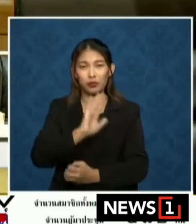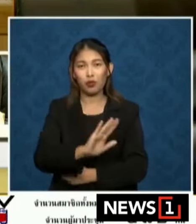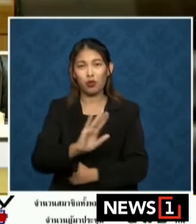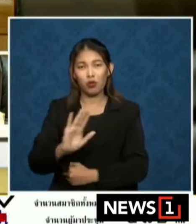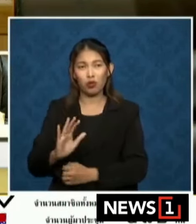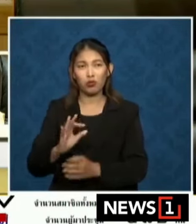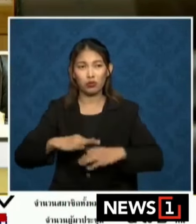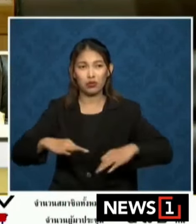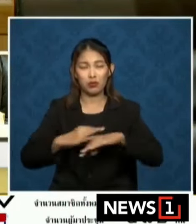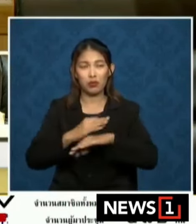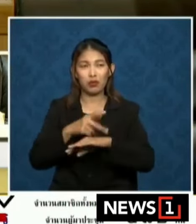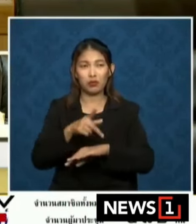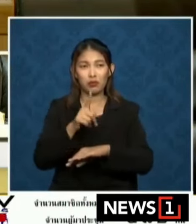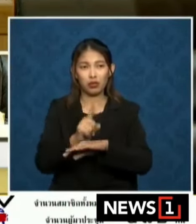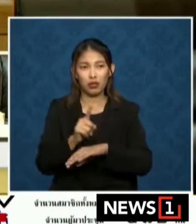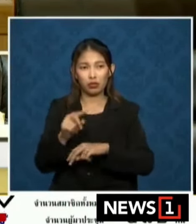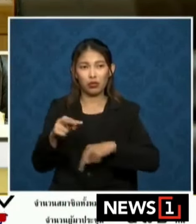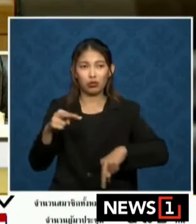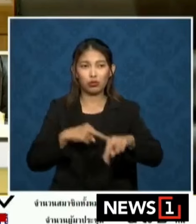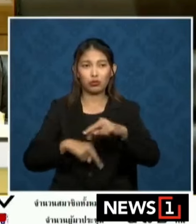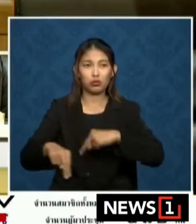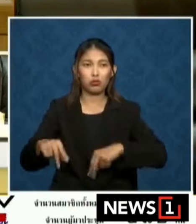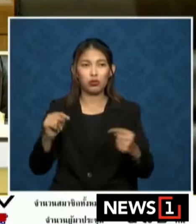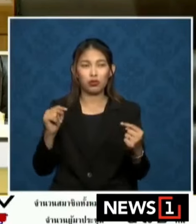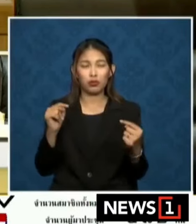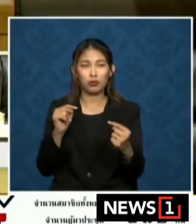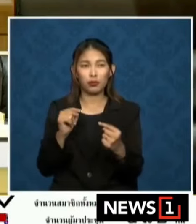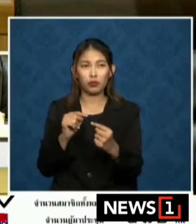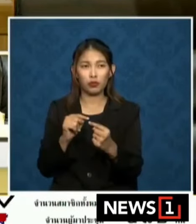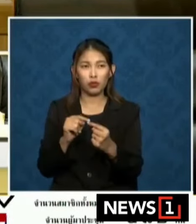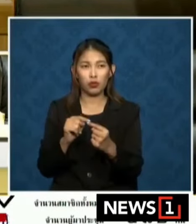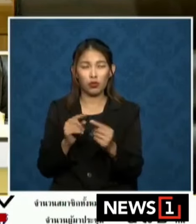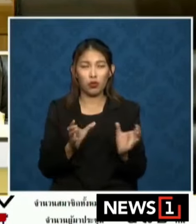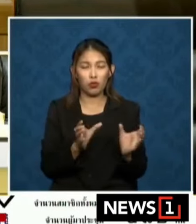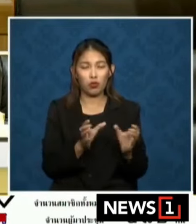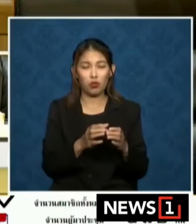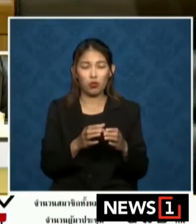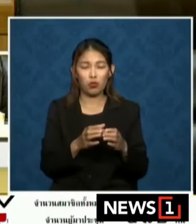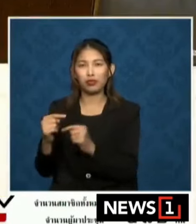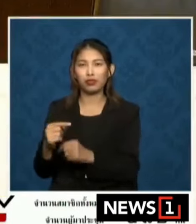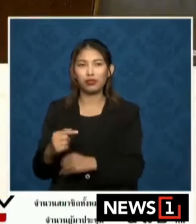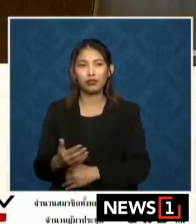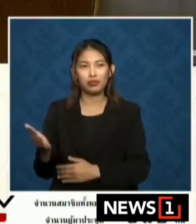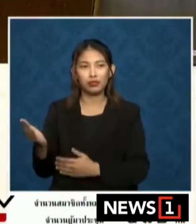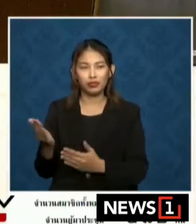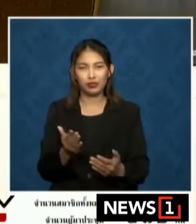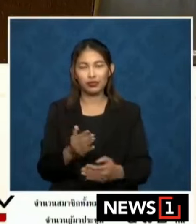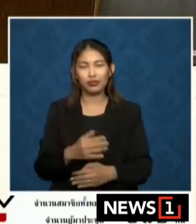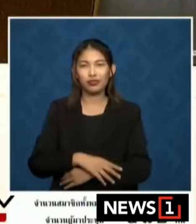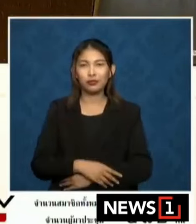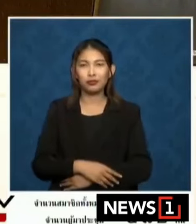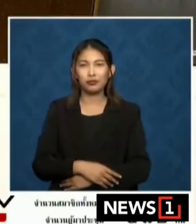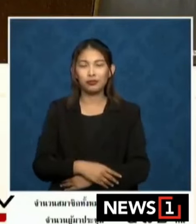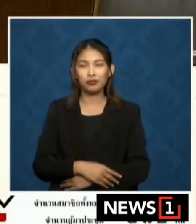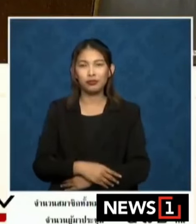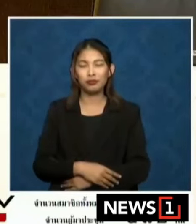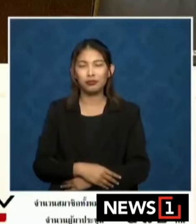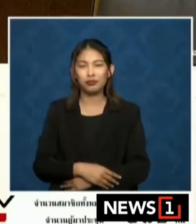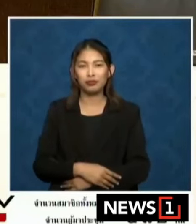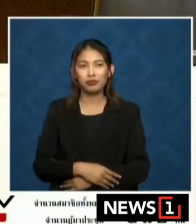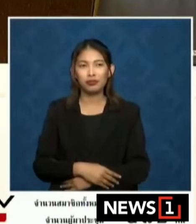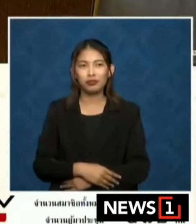ประมาณประธานคะควบคุมให้อยู่ด้วยค่ะอันนี้เราอภิปรายเรื่องงบนะคะไม่ใช่อภิปรายไม่ไว้วางใจค่ะ